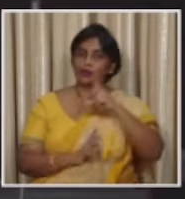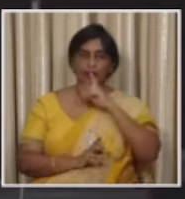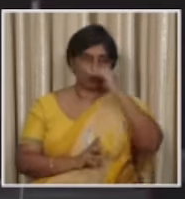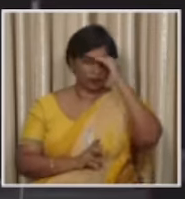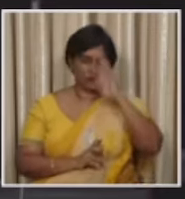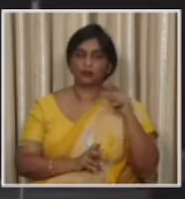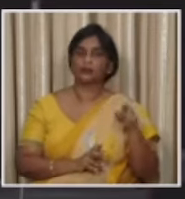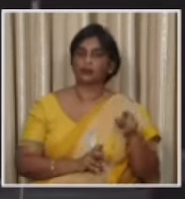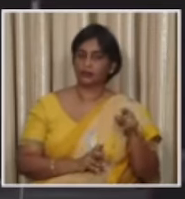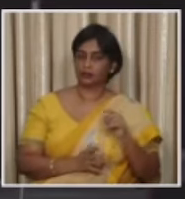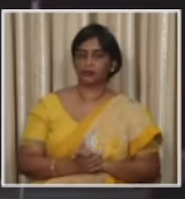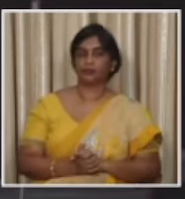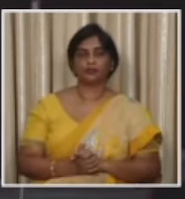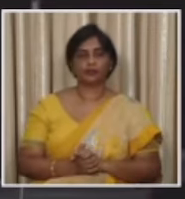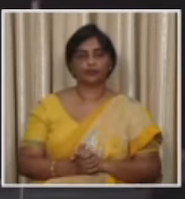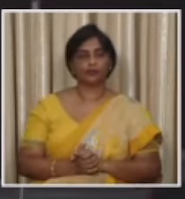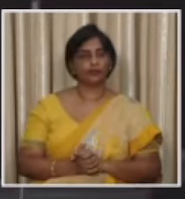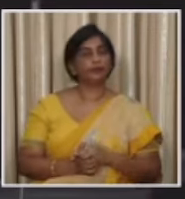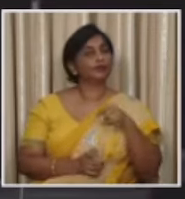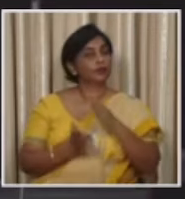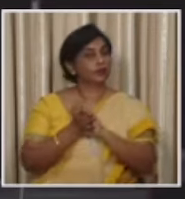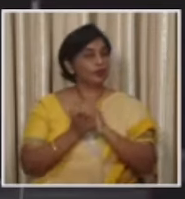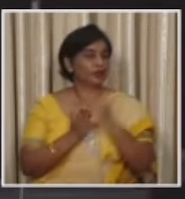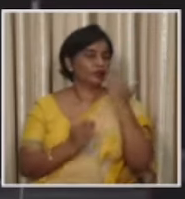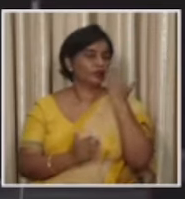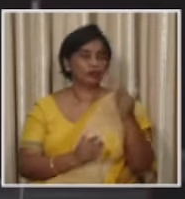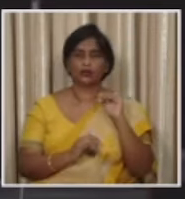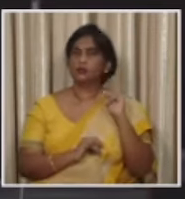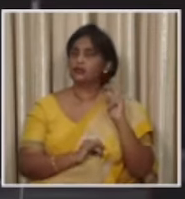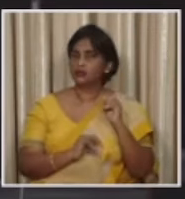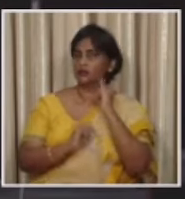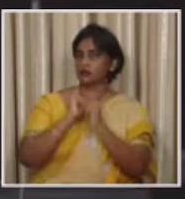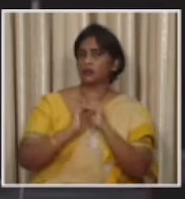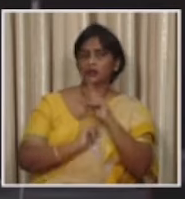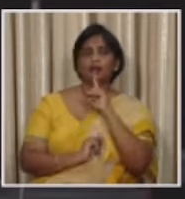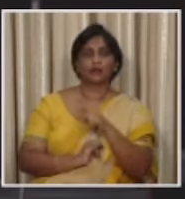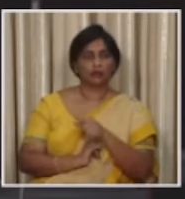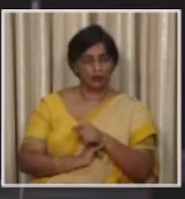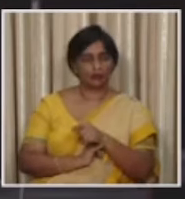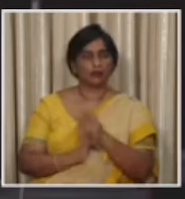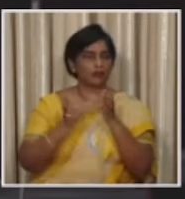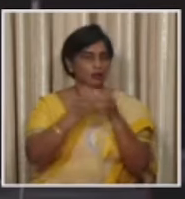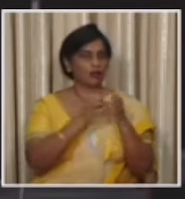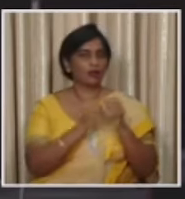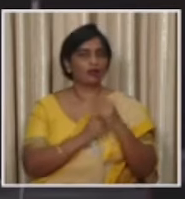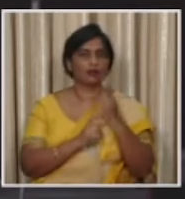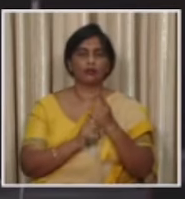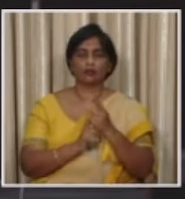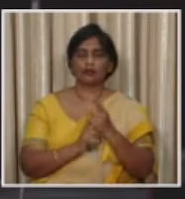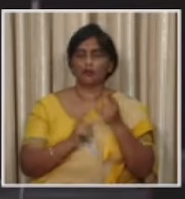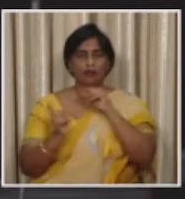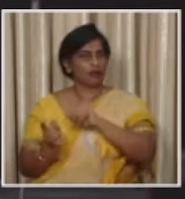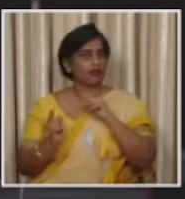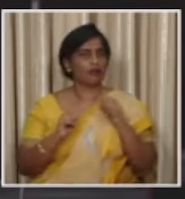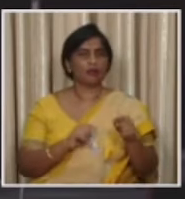කතානායකතුමනි, මේ අස්වසුම බැලූ බැල්මටම යම් චෝදනාවක් එන්න තියෙන තැනක් කාණ්ඩ දෙකක් තියෙනවා. සංක්‍රාන්තික කාණ්ඩය